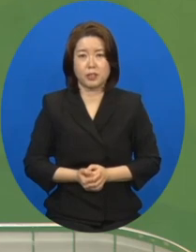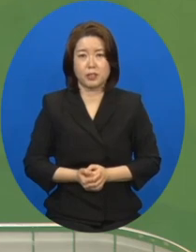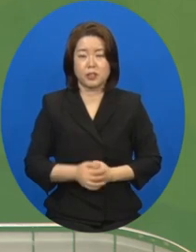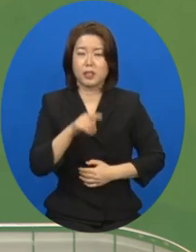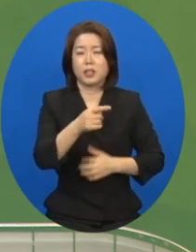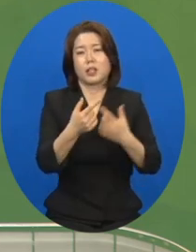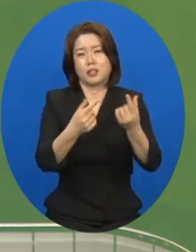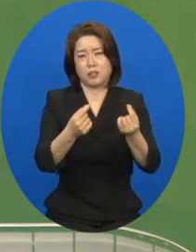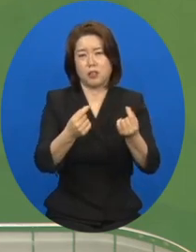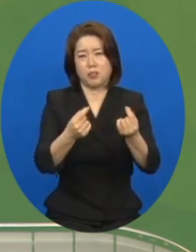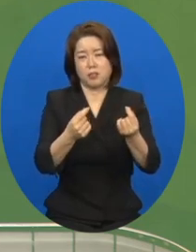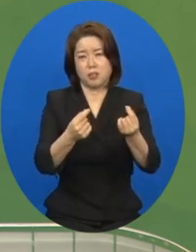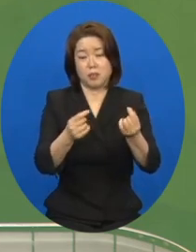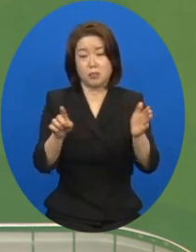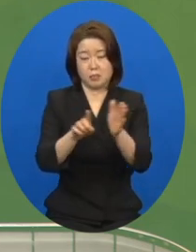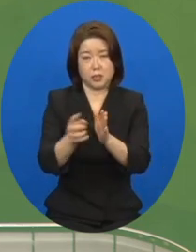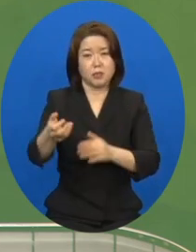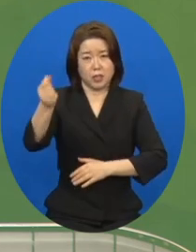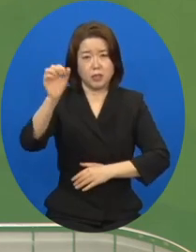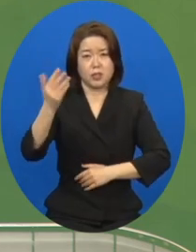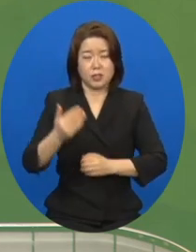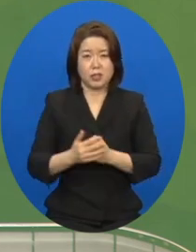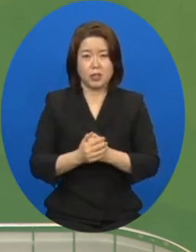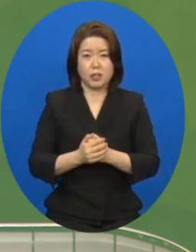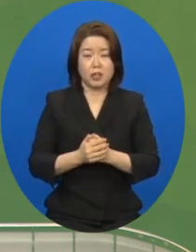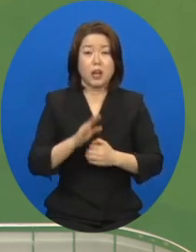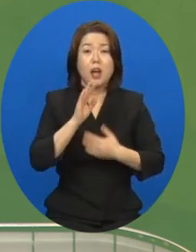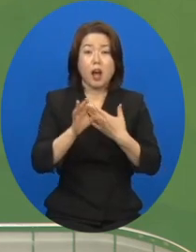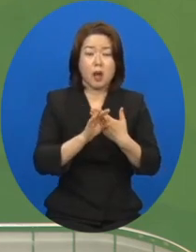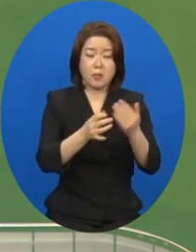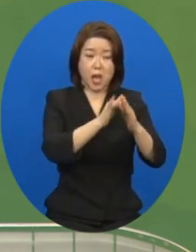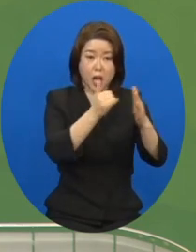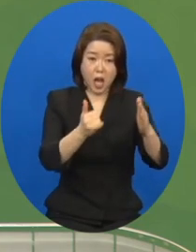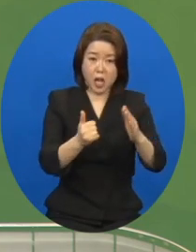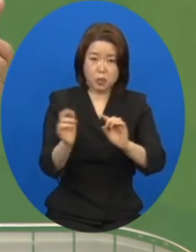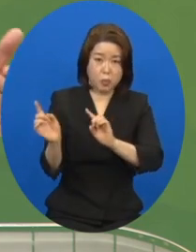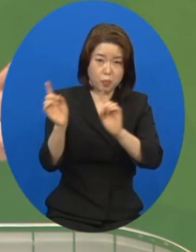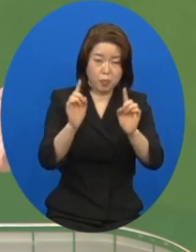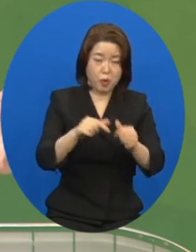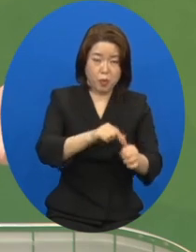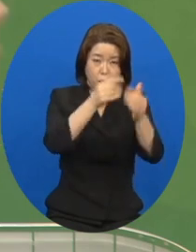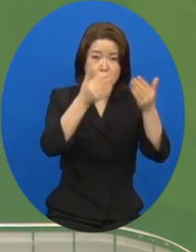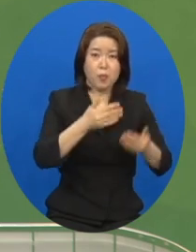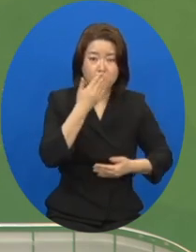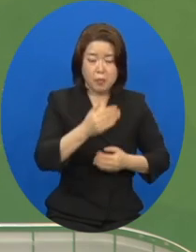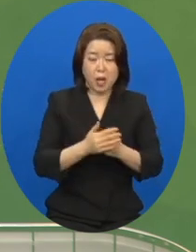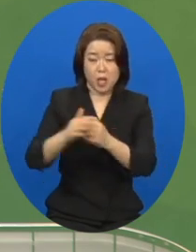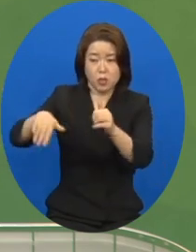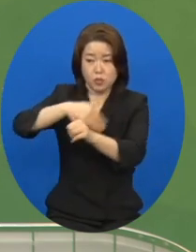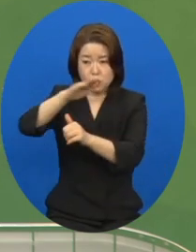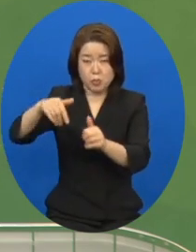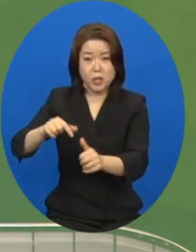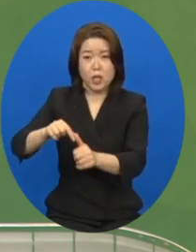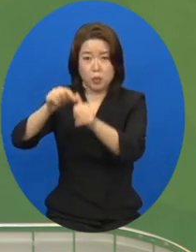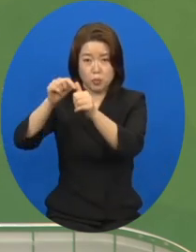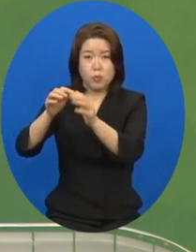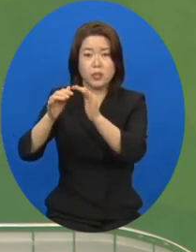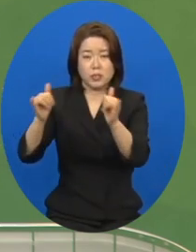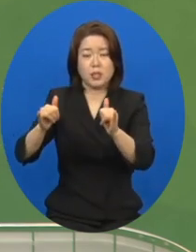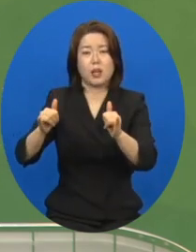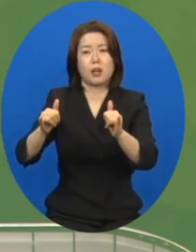그렇게 되셔야 돼요. 그래야 가족도 살리고 우리 주변에 정말 구원해야 될 자들 다 구원할 수